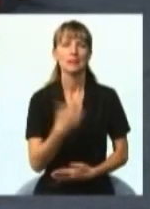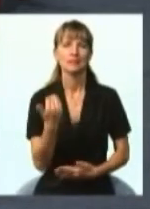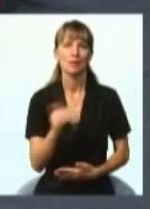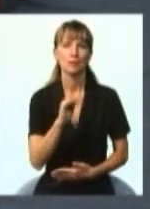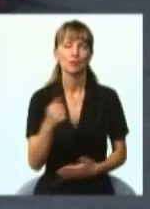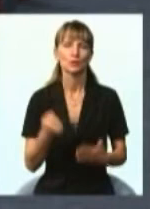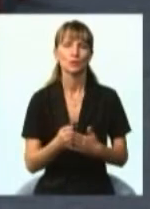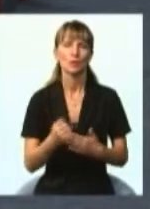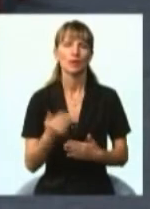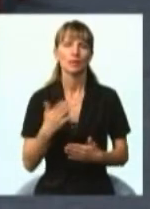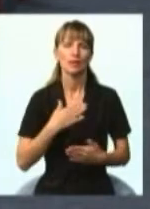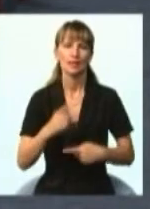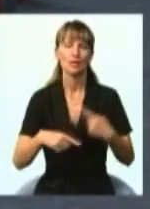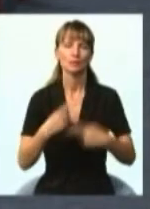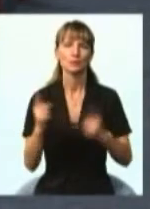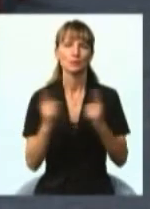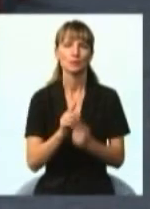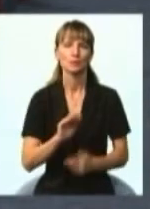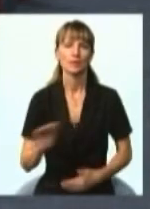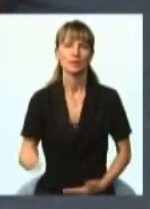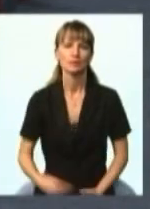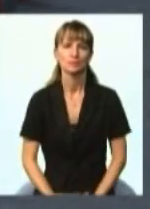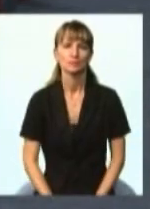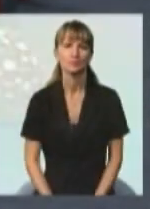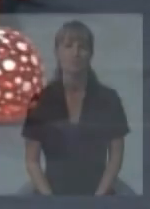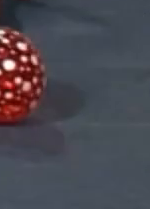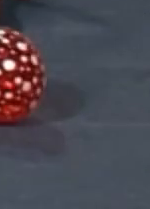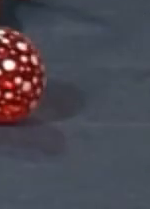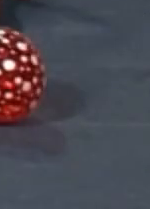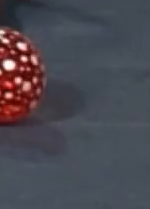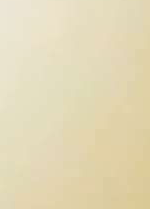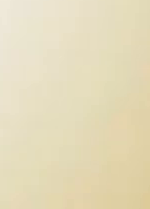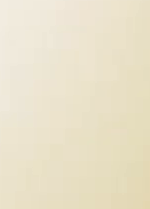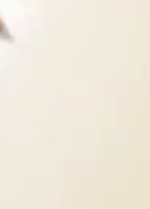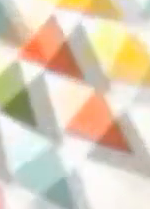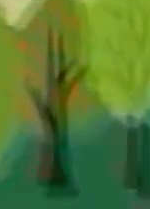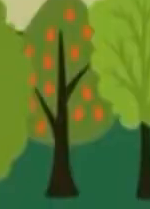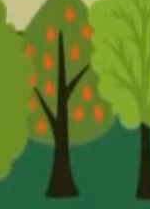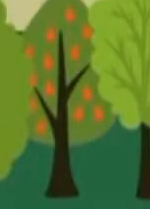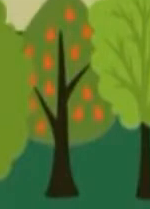прощаємось до нашої наступної зустрічі. Бувайте! Бувайте!